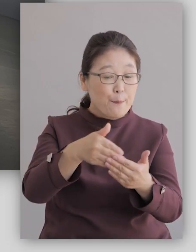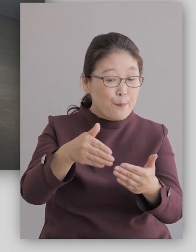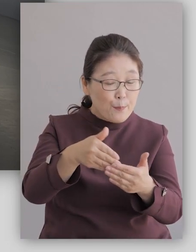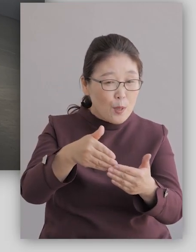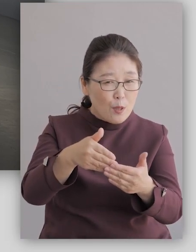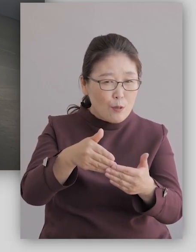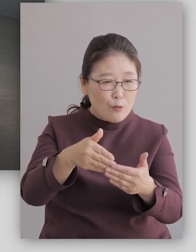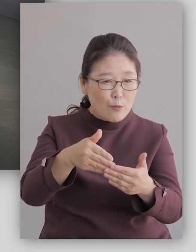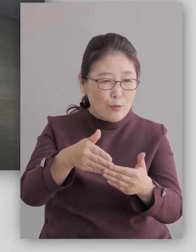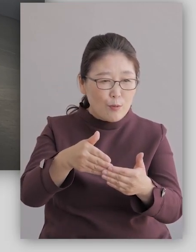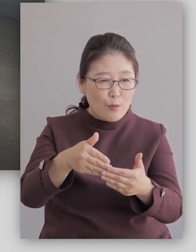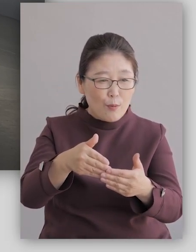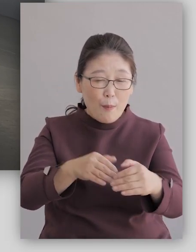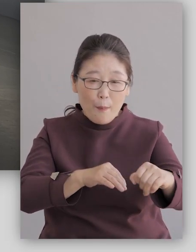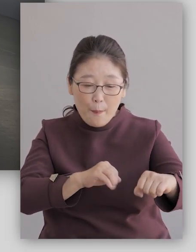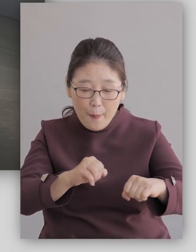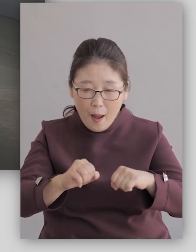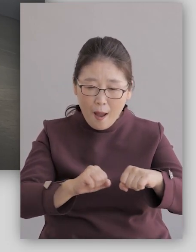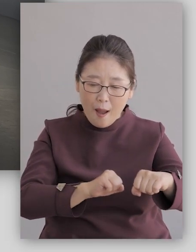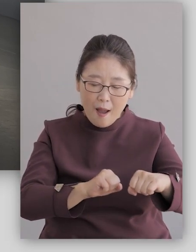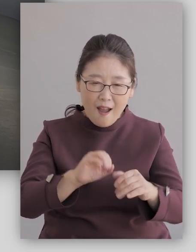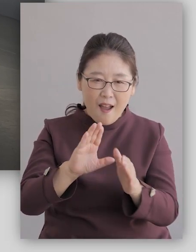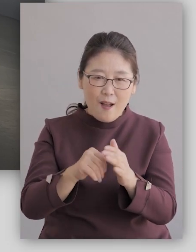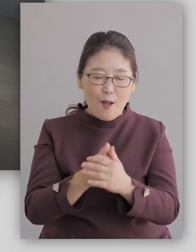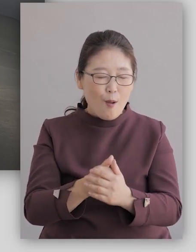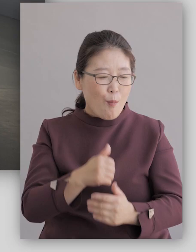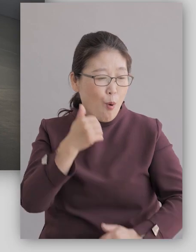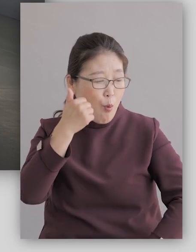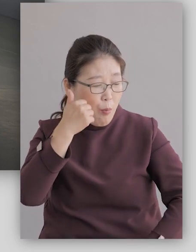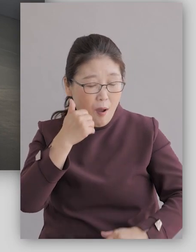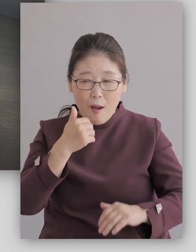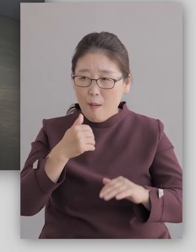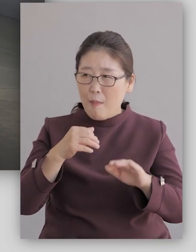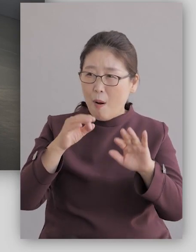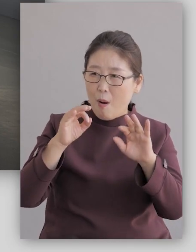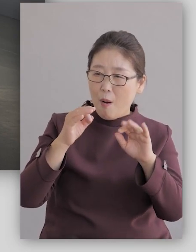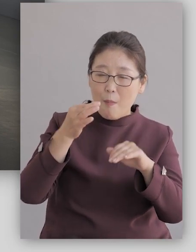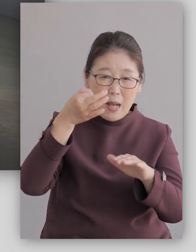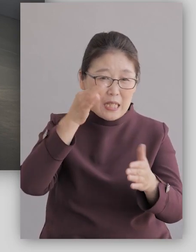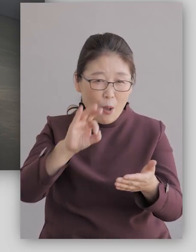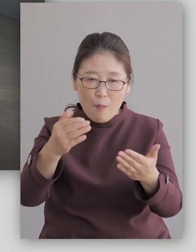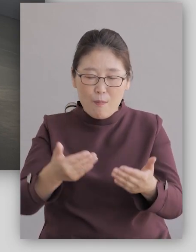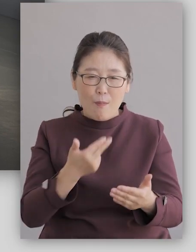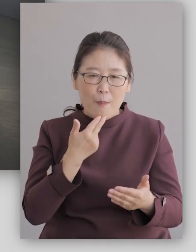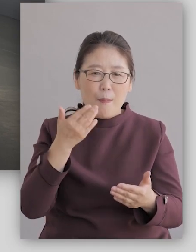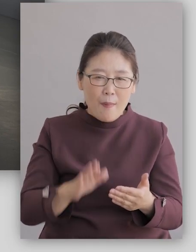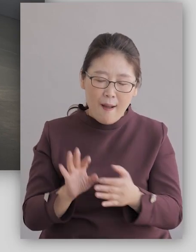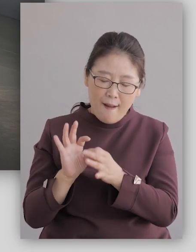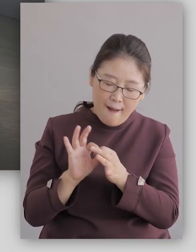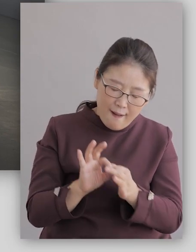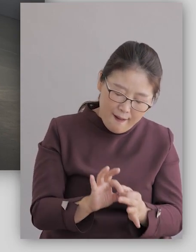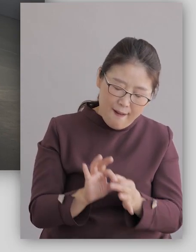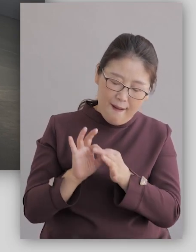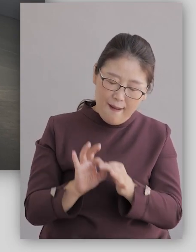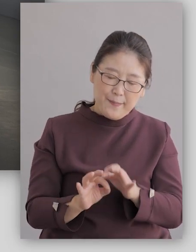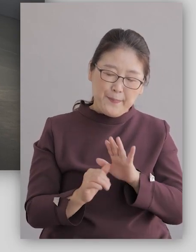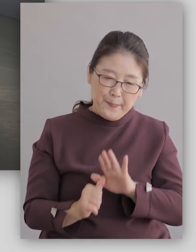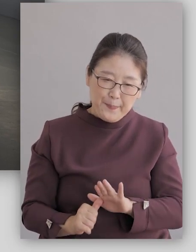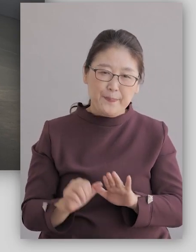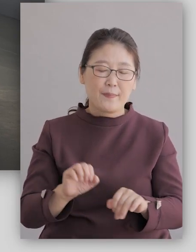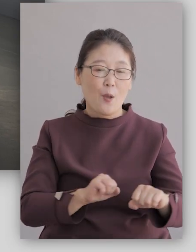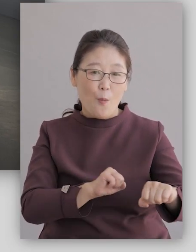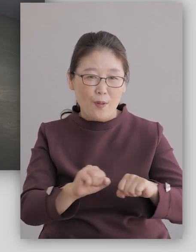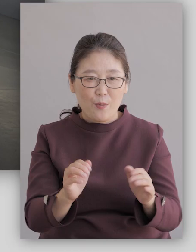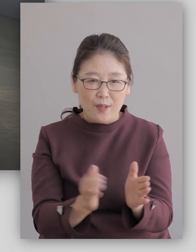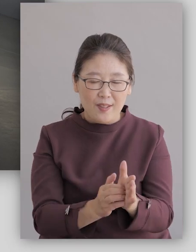누가 알아주지 않아도 끊임없이 이렇게 작품을 창작을 하셨고요. 마침내 동시대 한국미술의 중요한